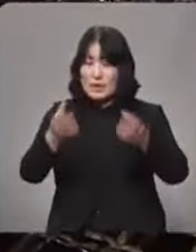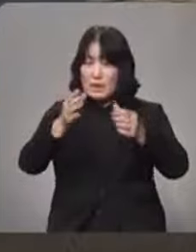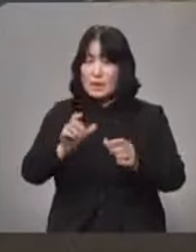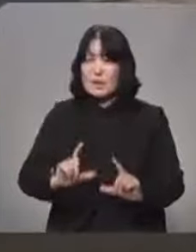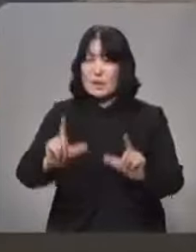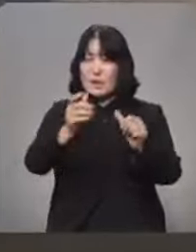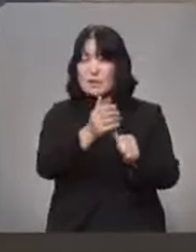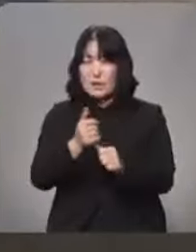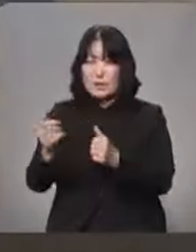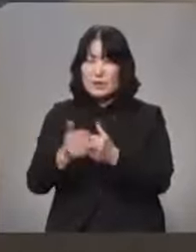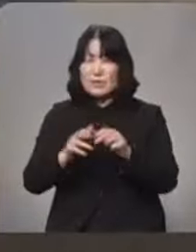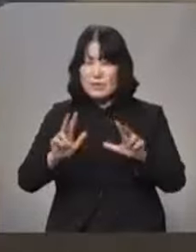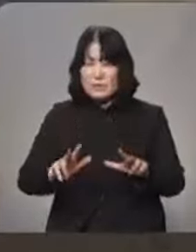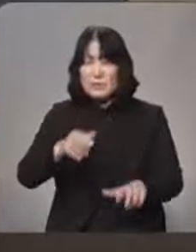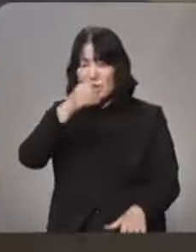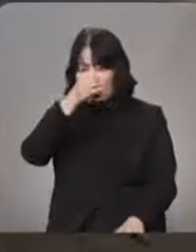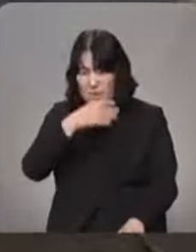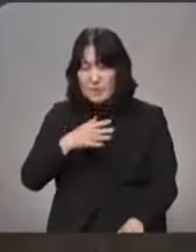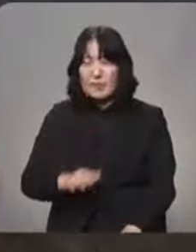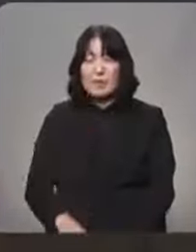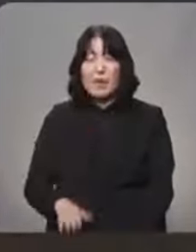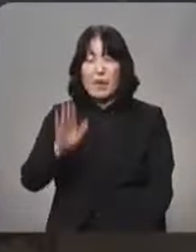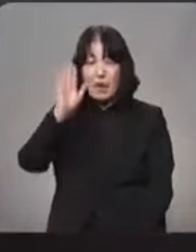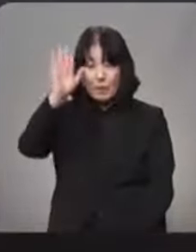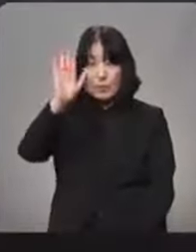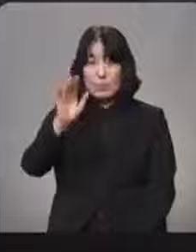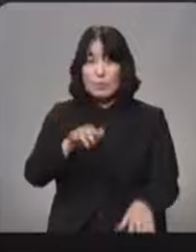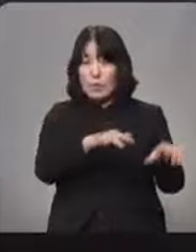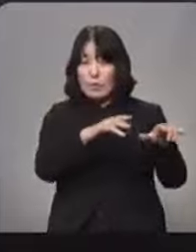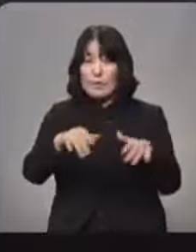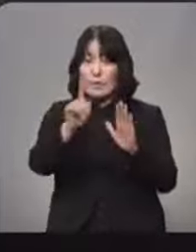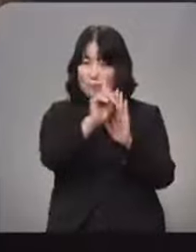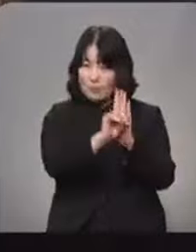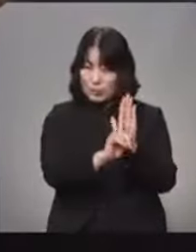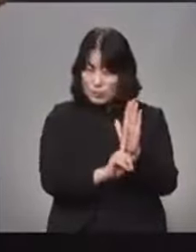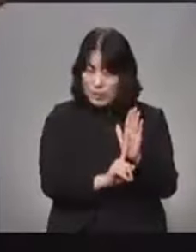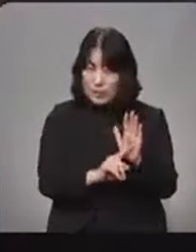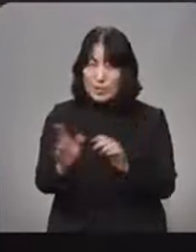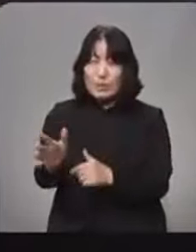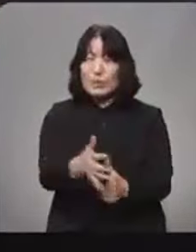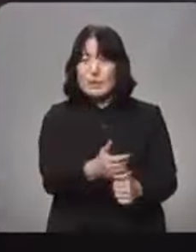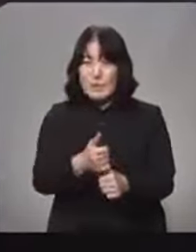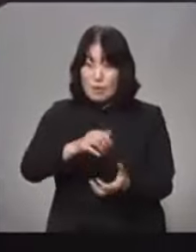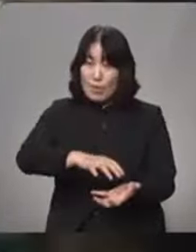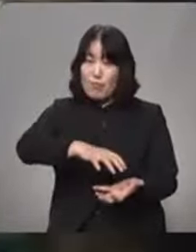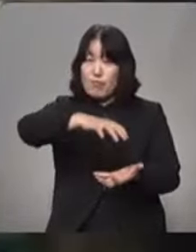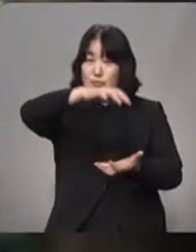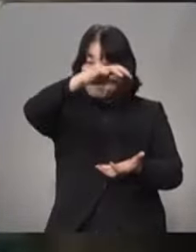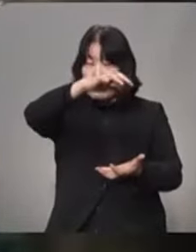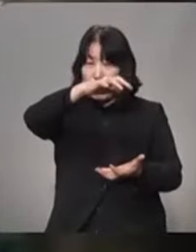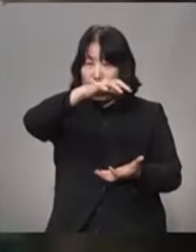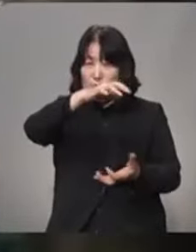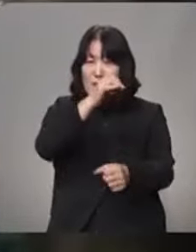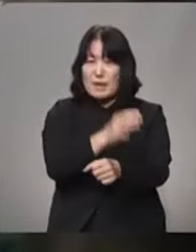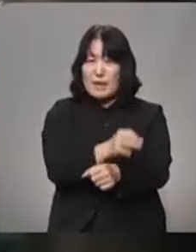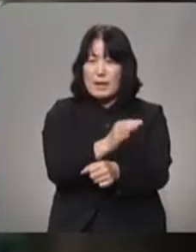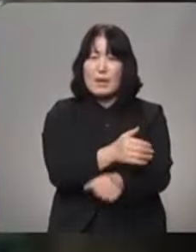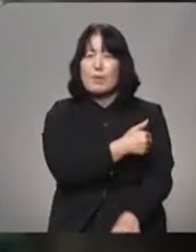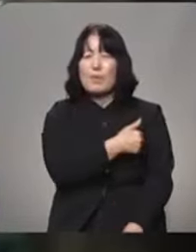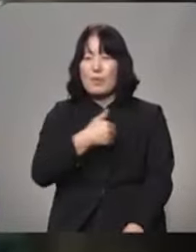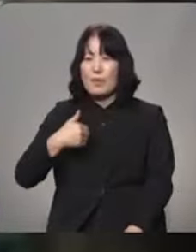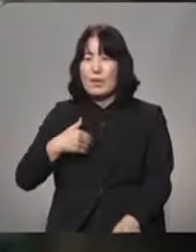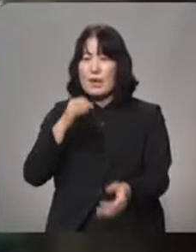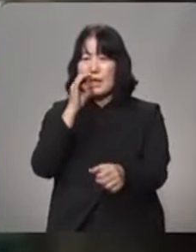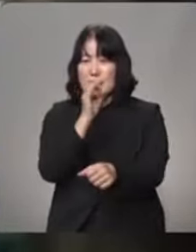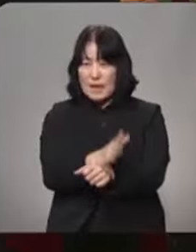힘들죠. 어민들은 앞으로 수온이 더 낮아지면 어획량이 늘어나 소비자가 맘 편히 사 먹을 수 있도록